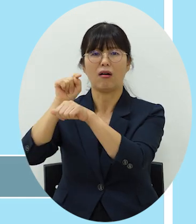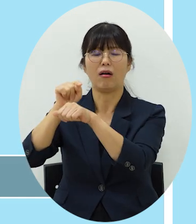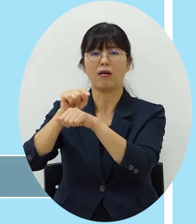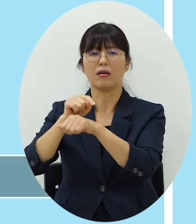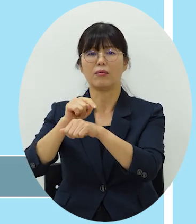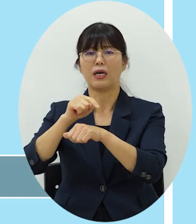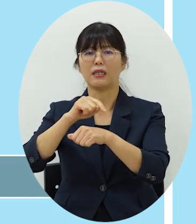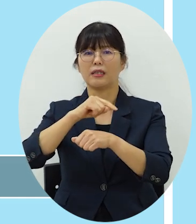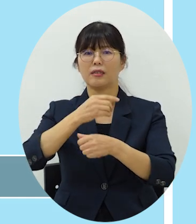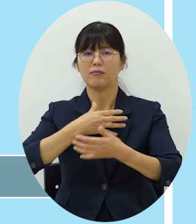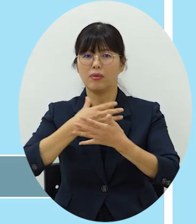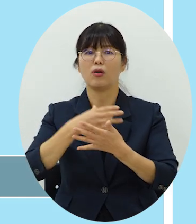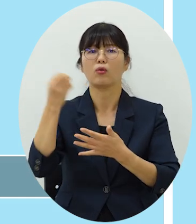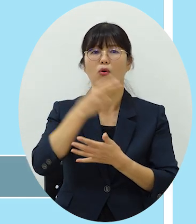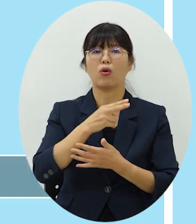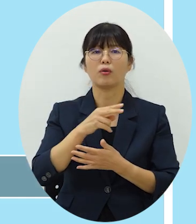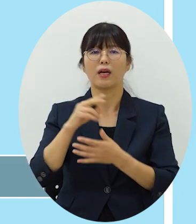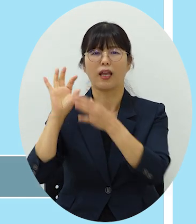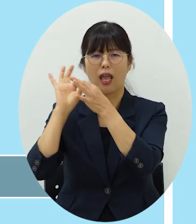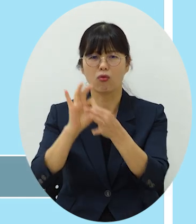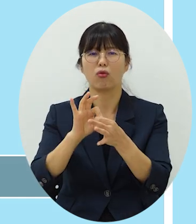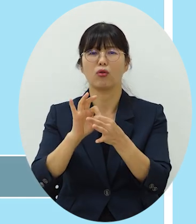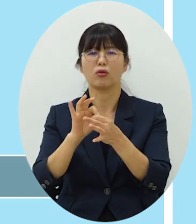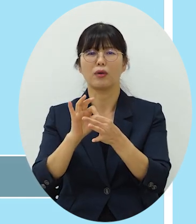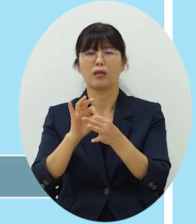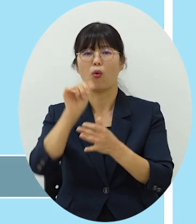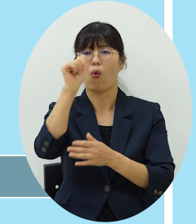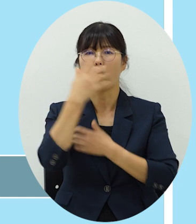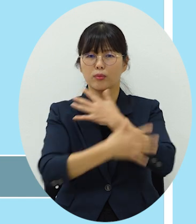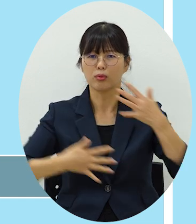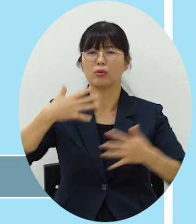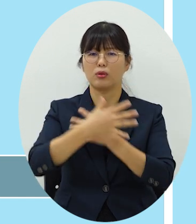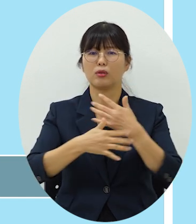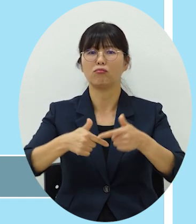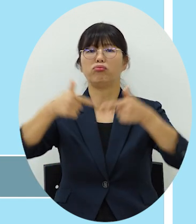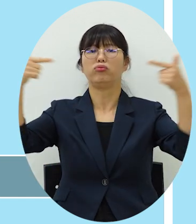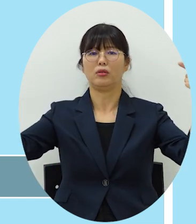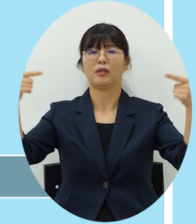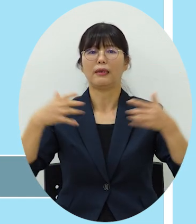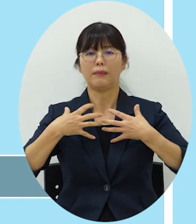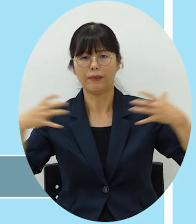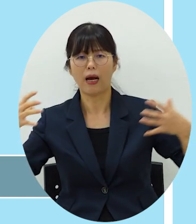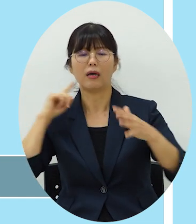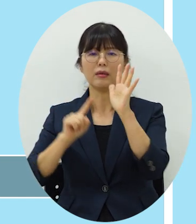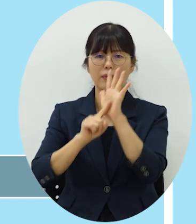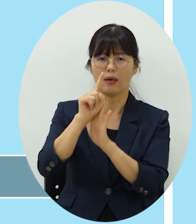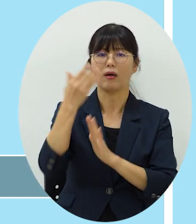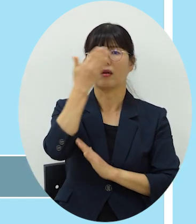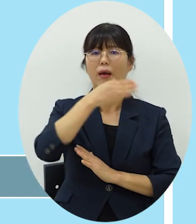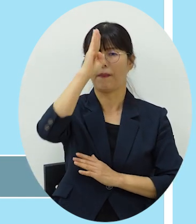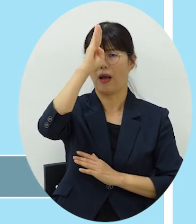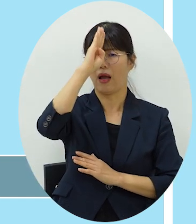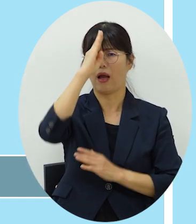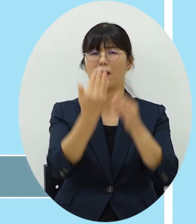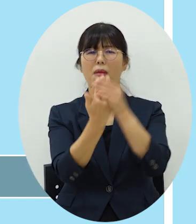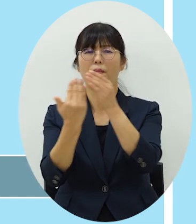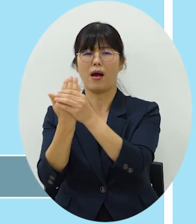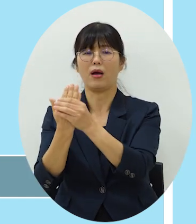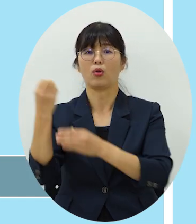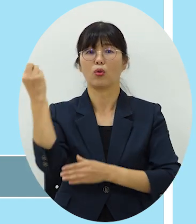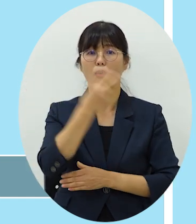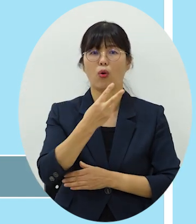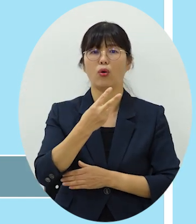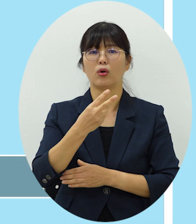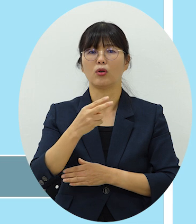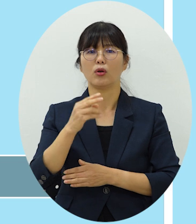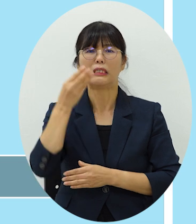심박수와 혈압을 높이며 지속적으로 부신피질 호르몬 분비를 증가시켜 비만, 고혈압, 당뇨병을 유발하며 또한